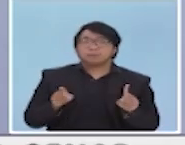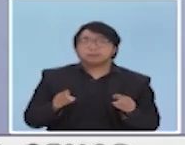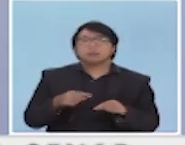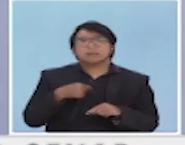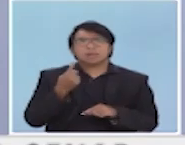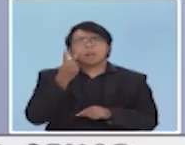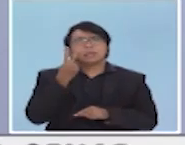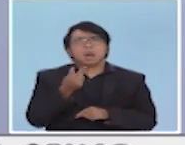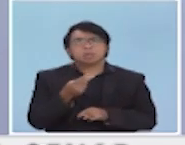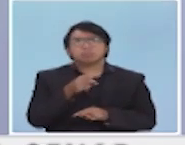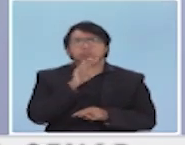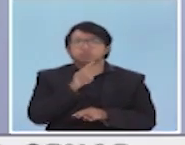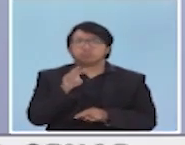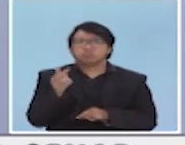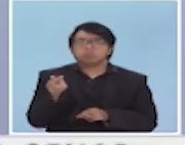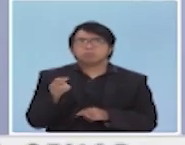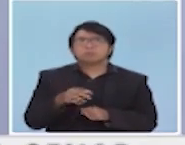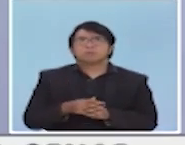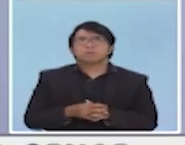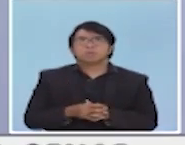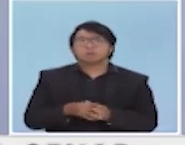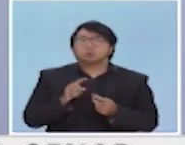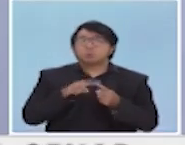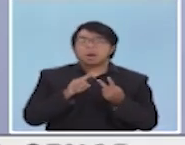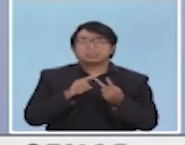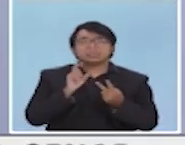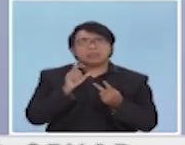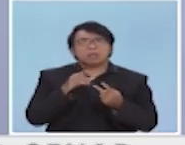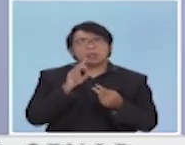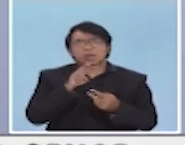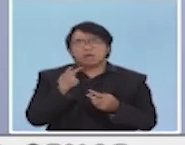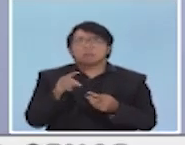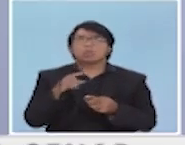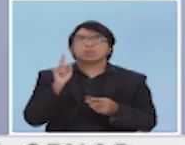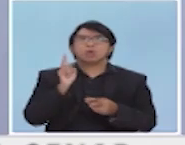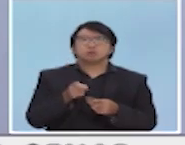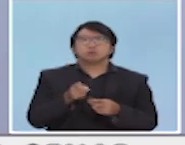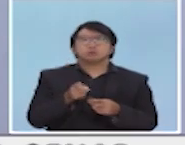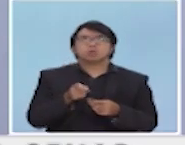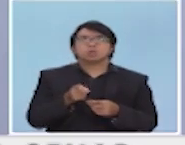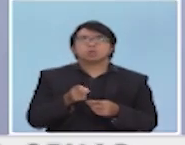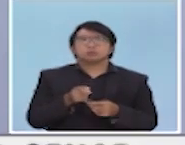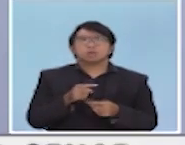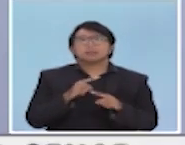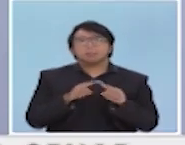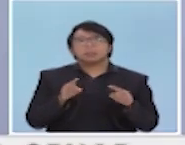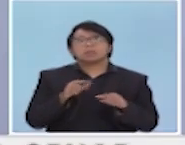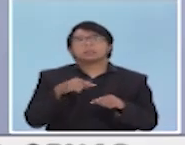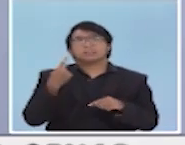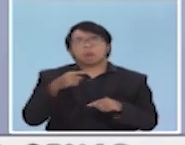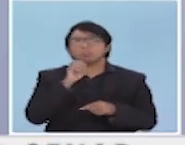melihat adanya kebutuhan memberlakukan dua ini. Tapi kami harus sampaikan di awal kepada masyarakat bahwa